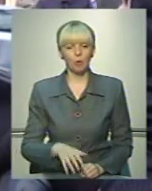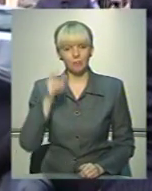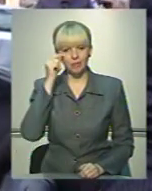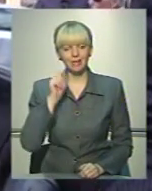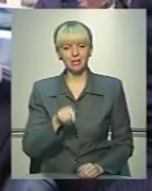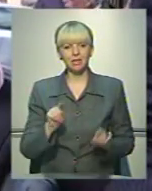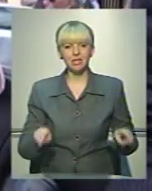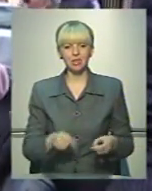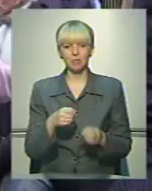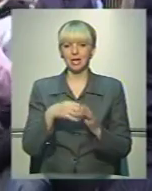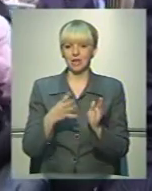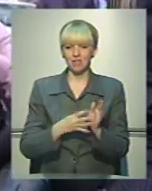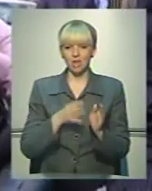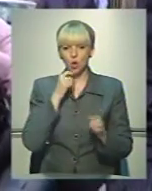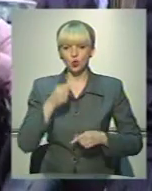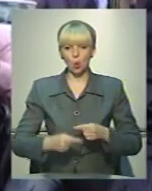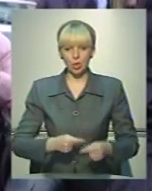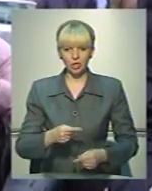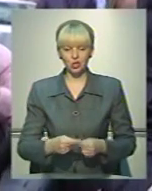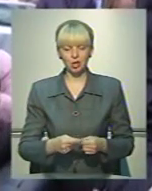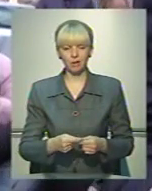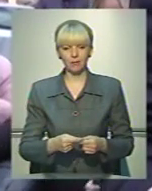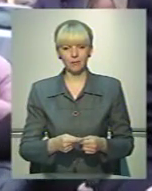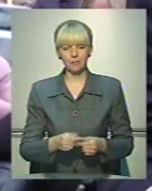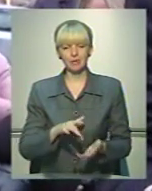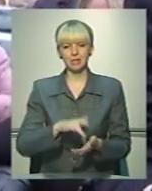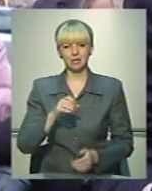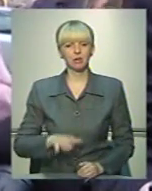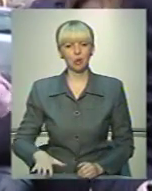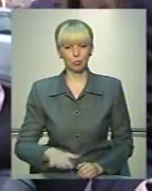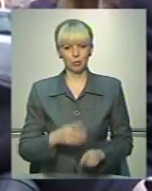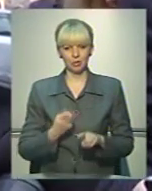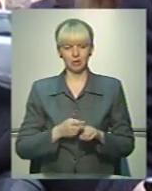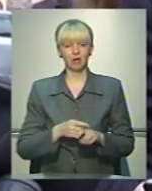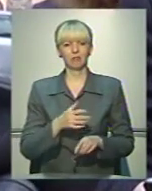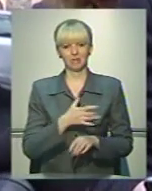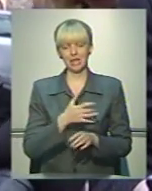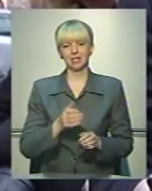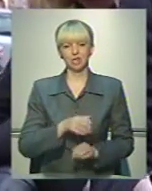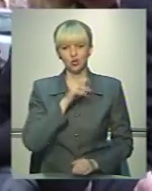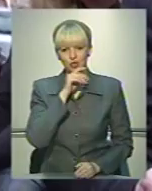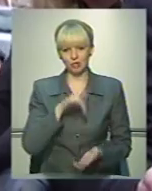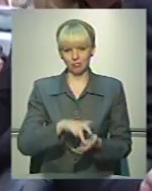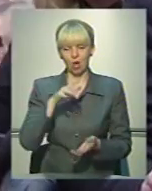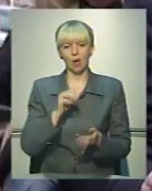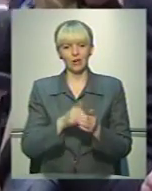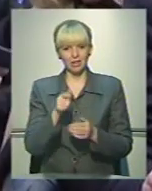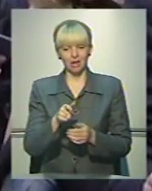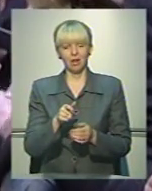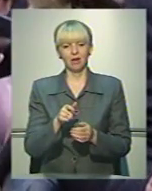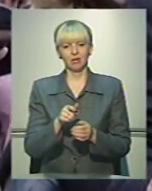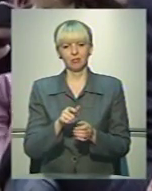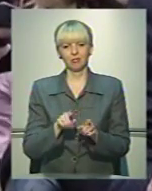її заснування – це 19 століття. Центральна площа – це серце Чернівців. Від неї, як